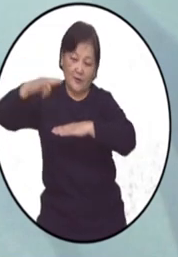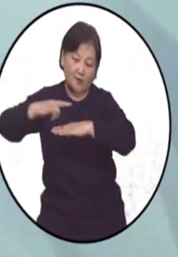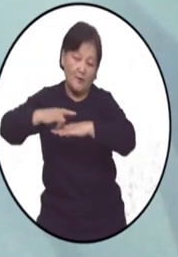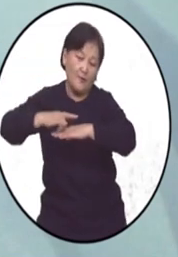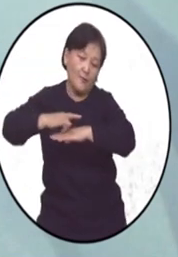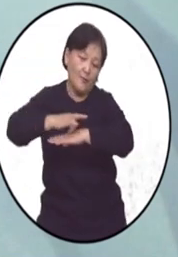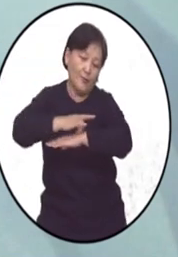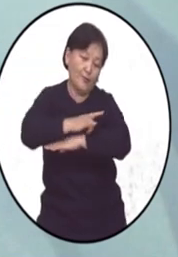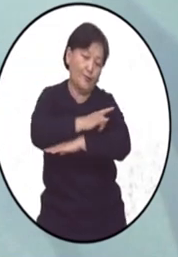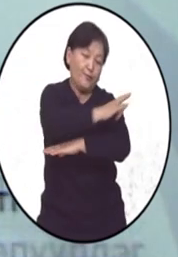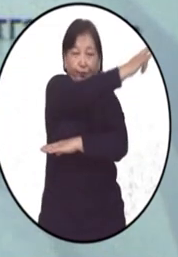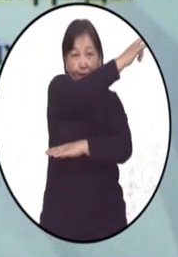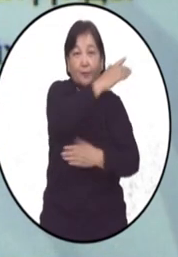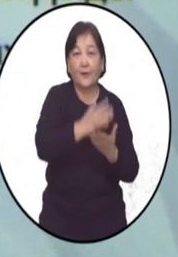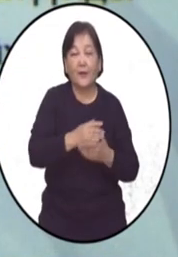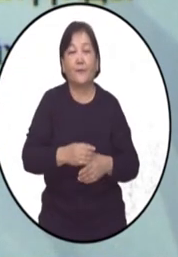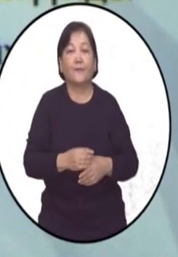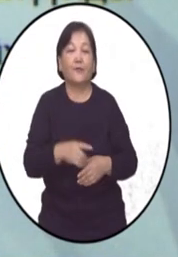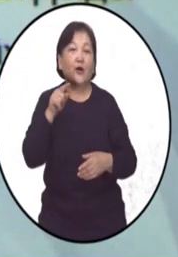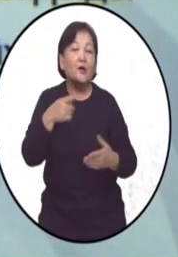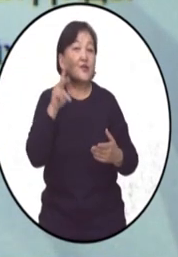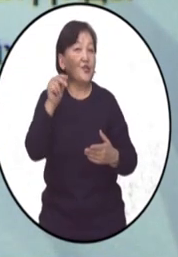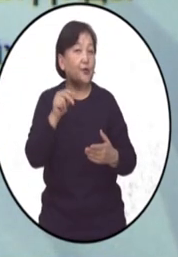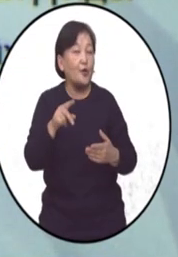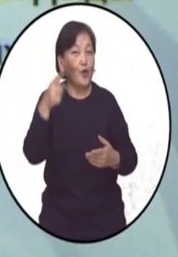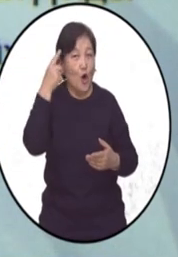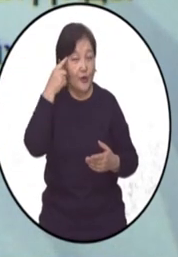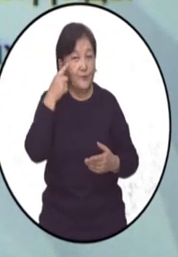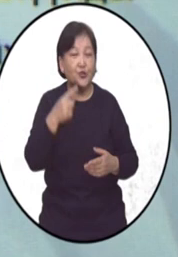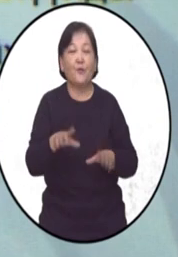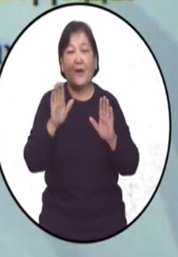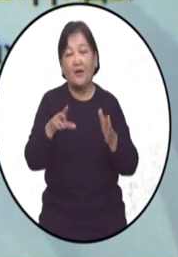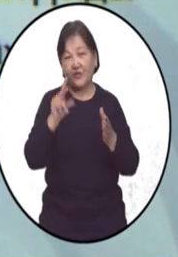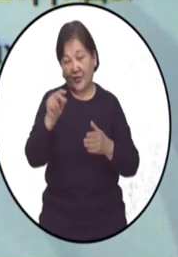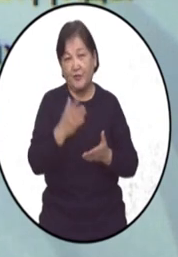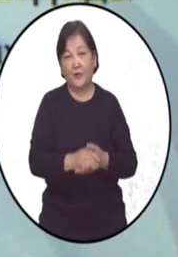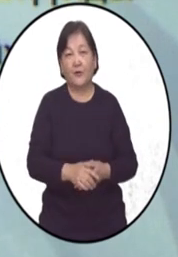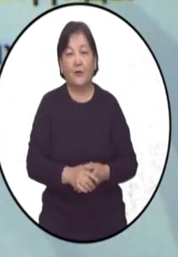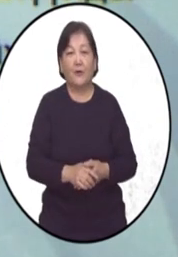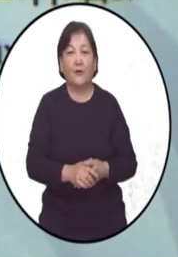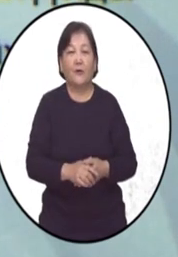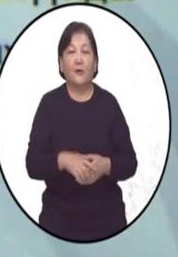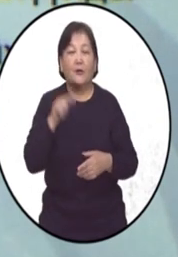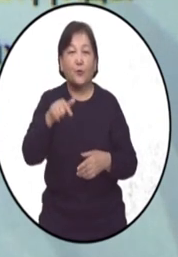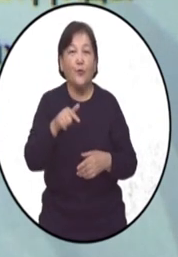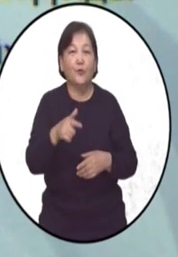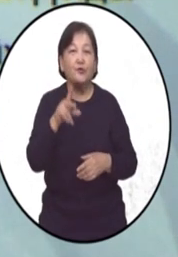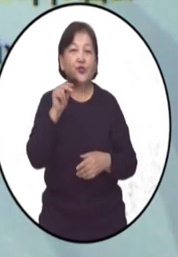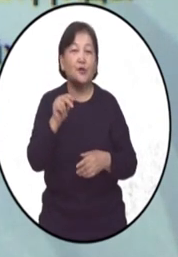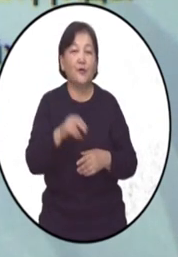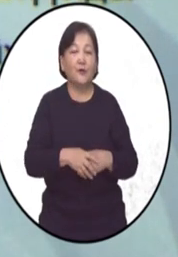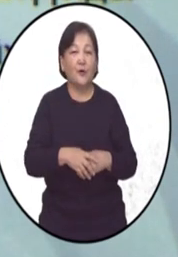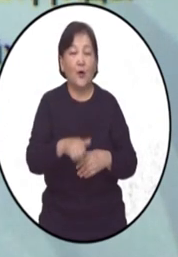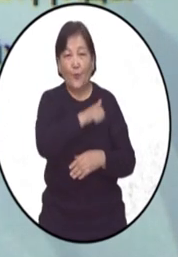За дараагийн чанар бол ойлгомжтой тодорхой байх чанар гэж. За алгоритмын аливаа гүйцэтгэгч нь